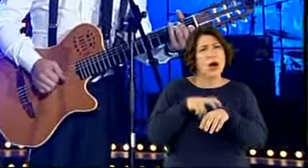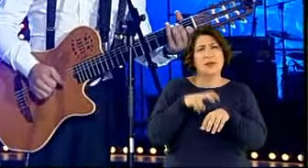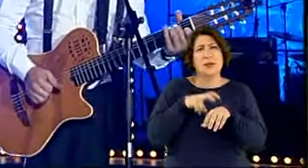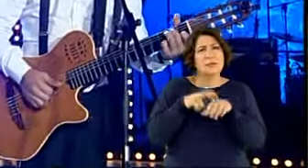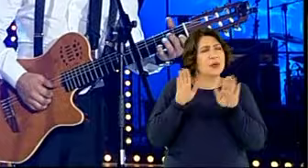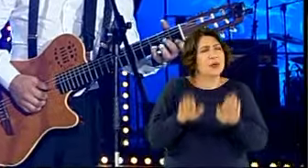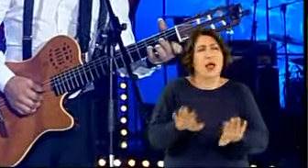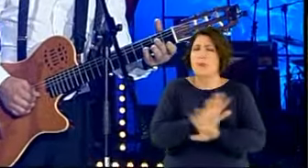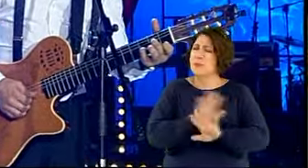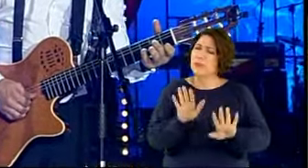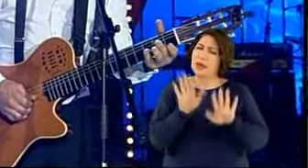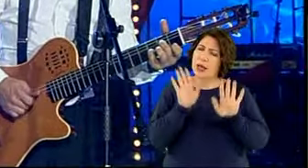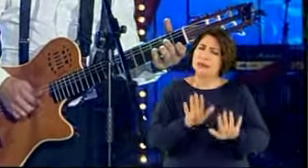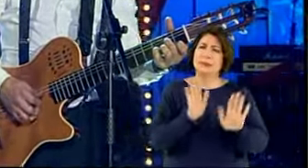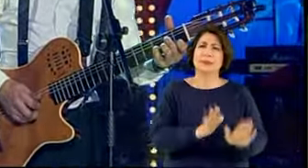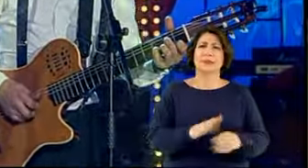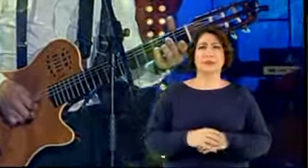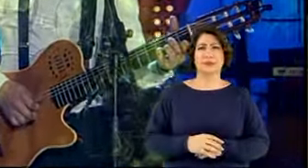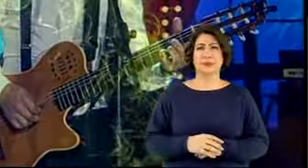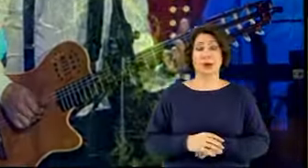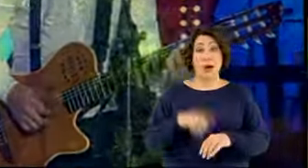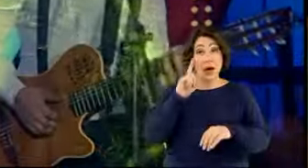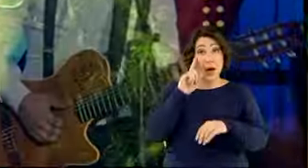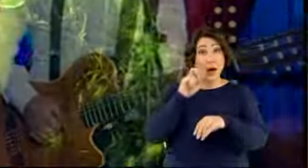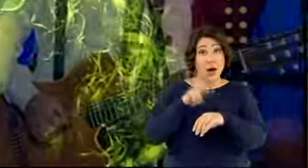hatıramda kalmarsın.